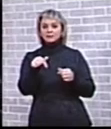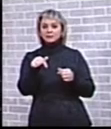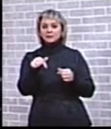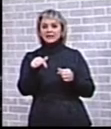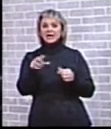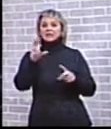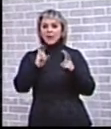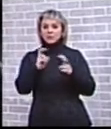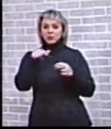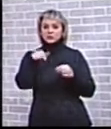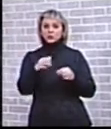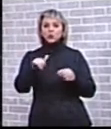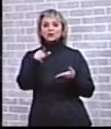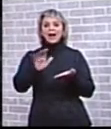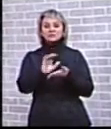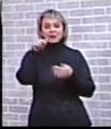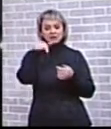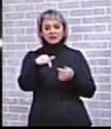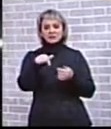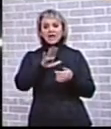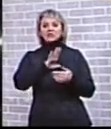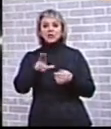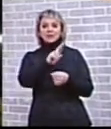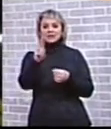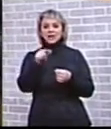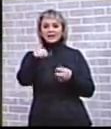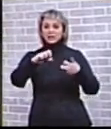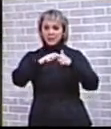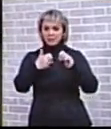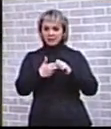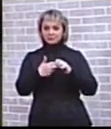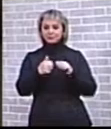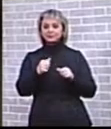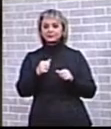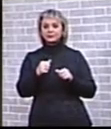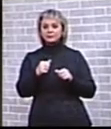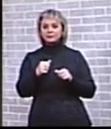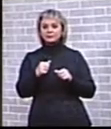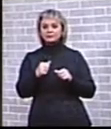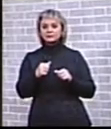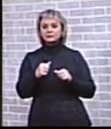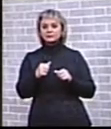на производстве или где куда она отправляется, не было никаких проблем.